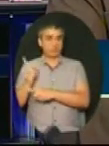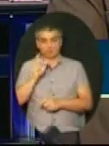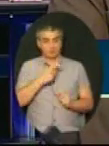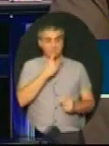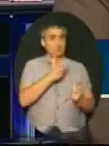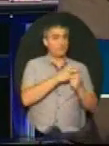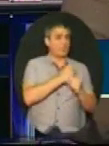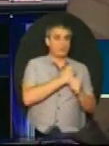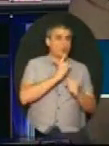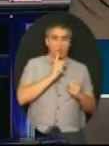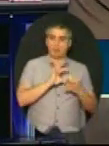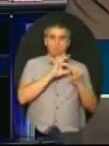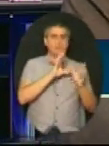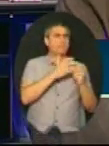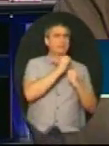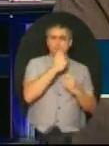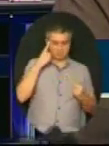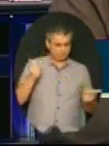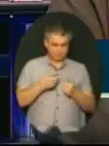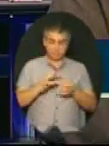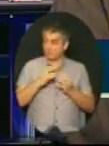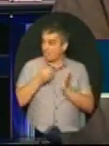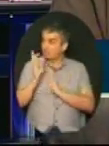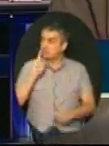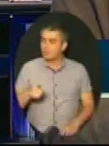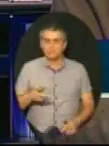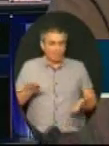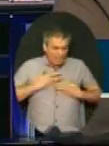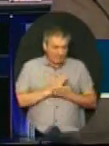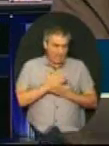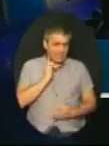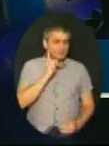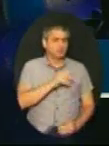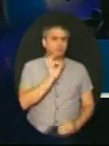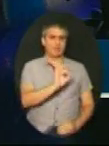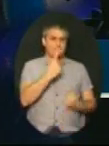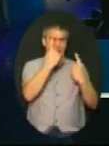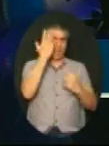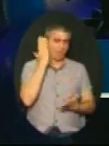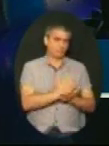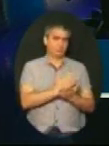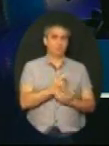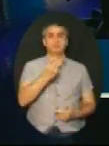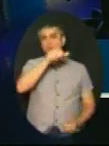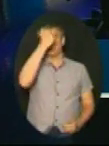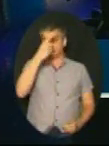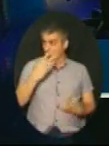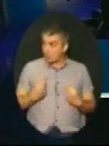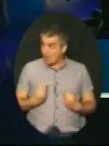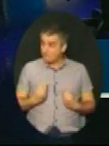שתגידו מפלגת העבודה, הם לא מחברים את זה עם מחנה הציוני. לוותר על השם? לקבל החלטה, פשוט לקבל החלטה, לבחור אחד המותגים. זה